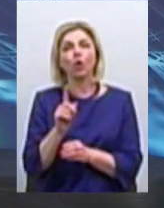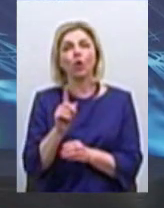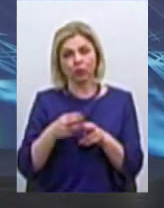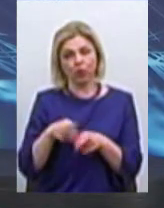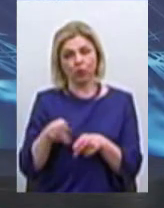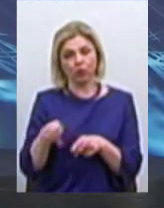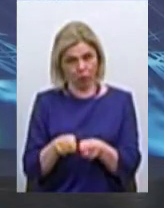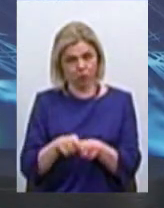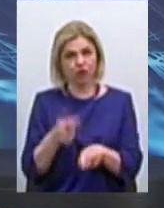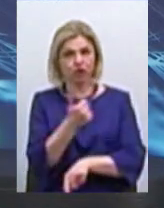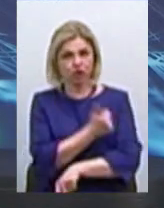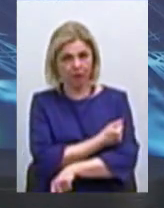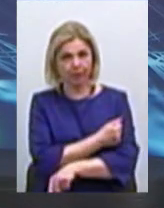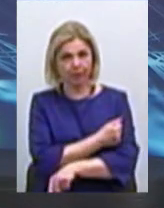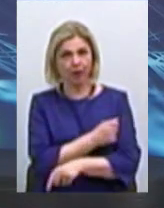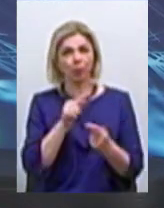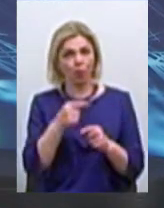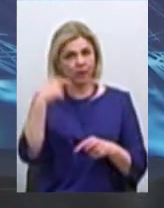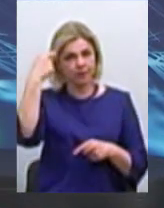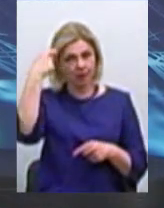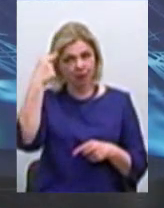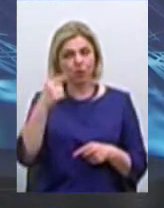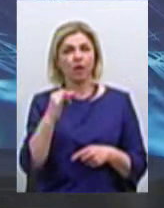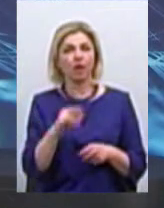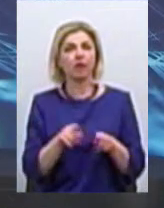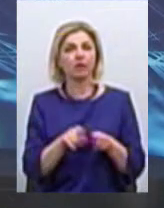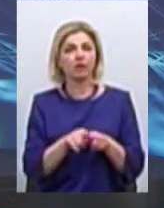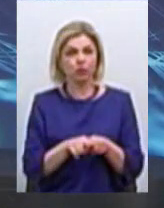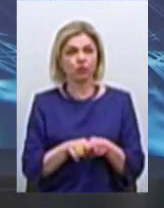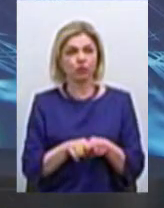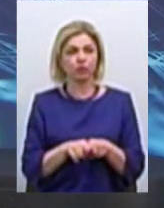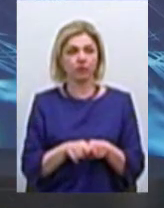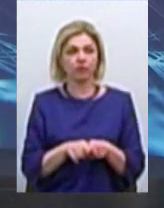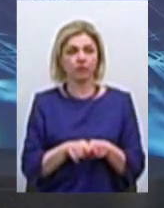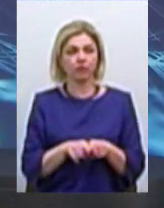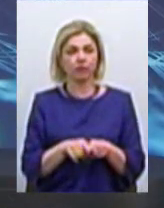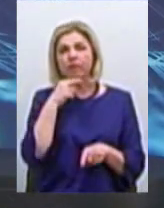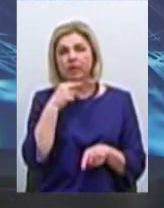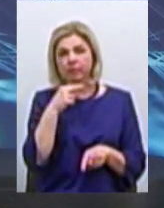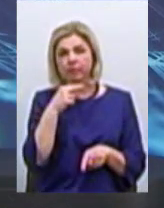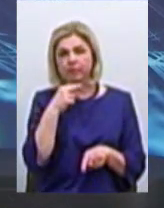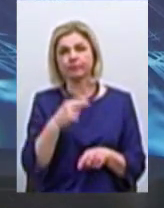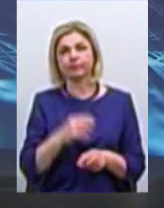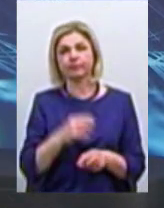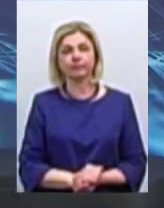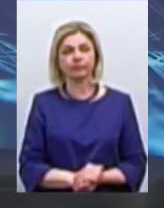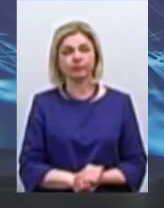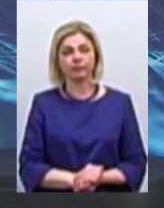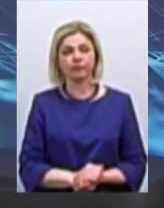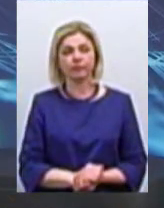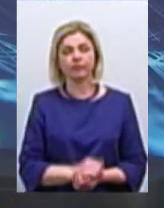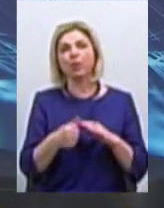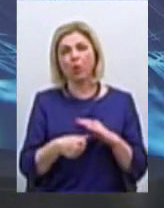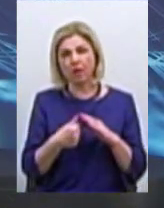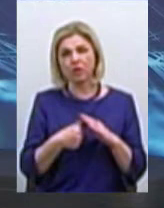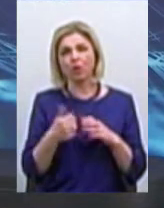щеплення проти сказу, а також звертати увагу на бродячих котів